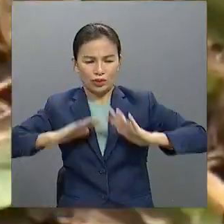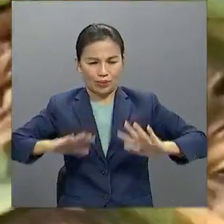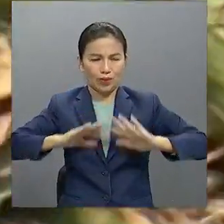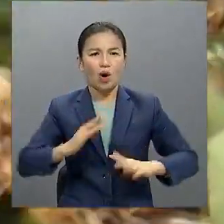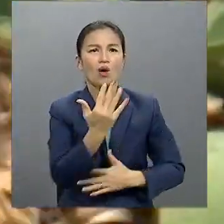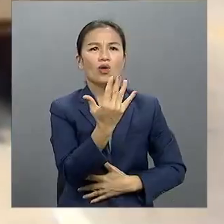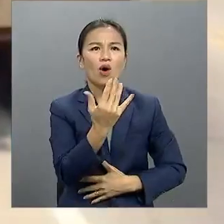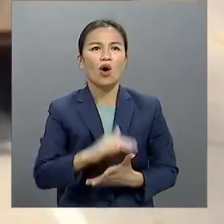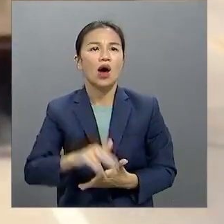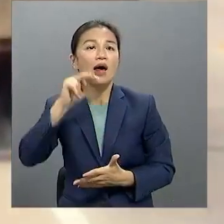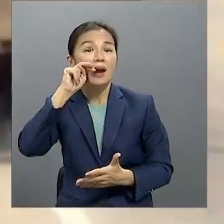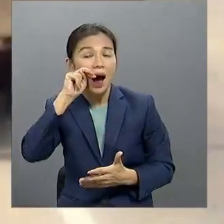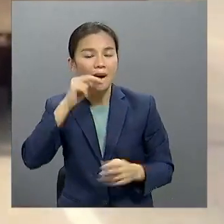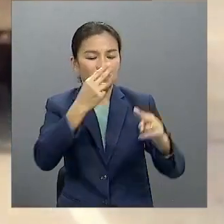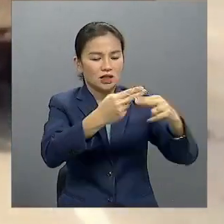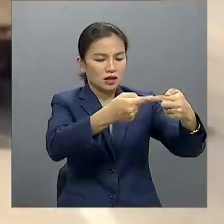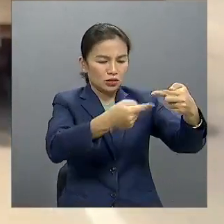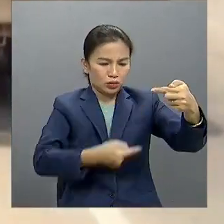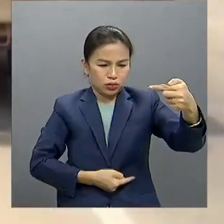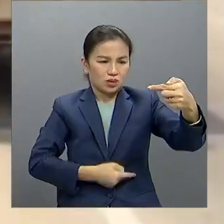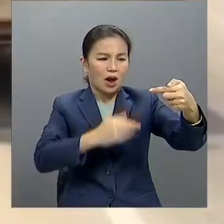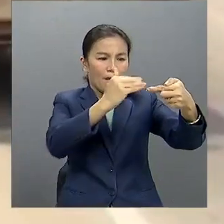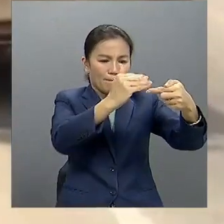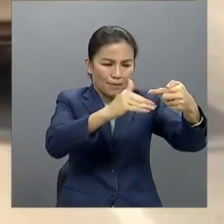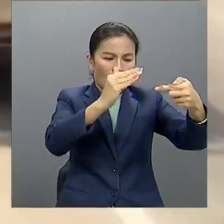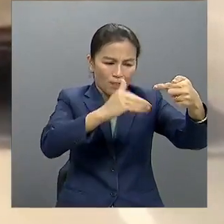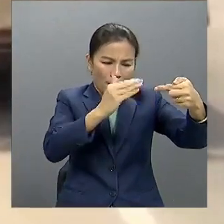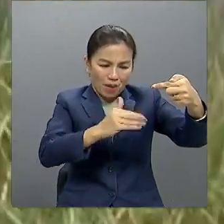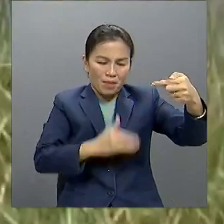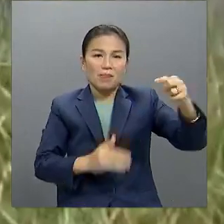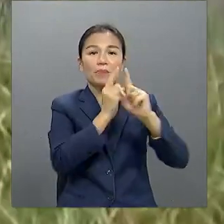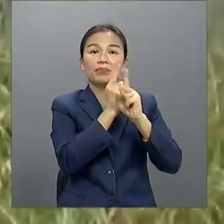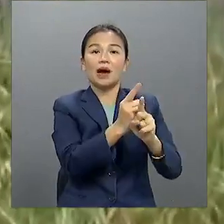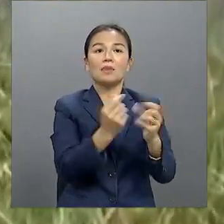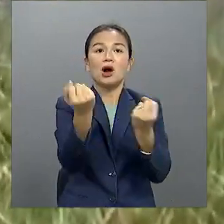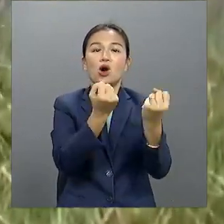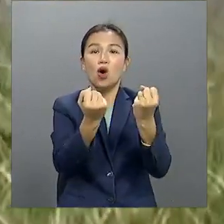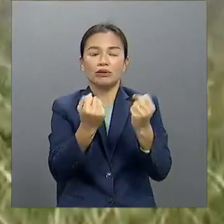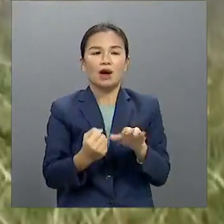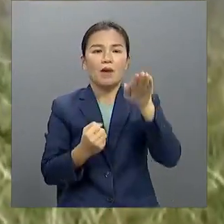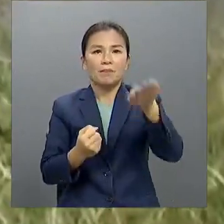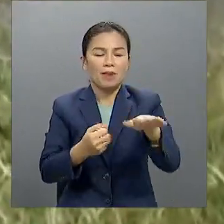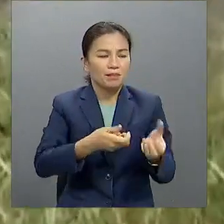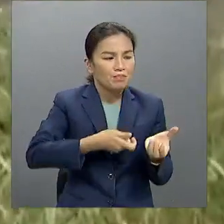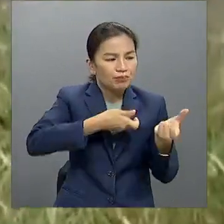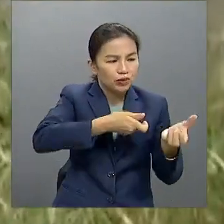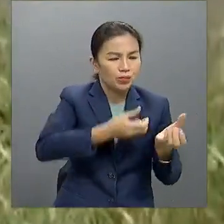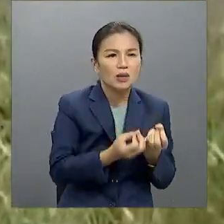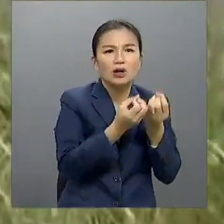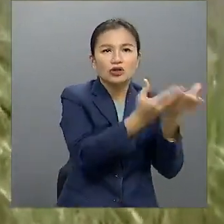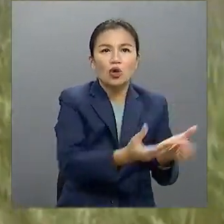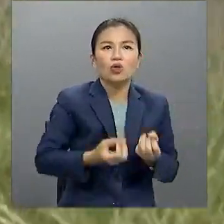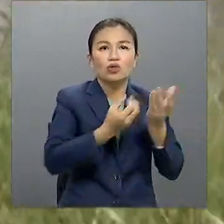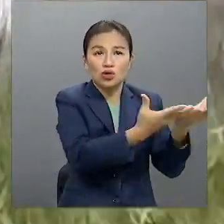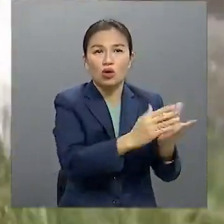ำไปตามคิวที่ลงชื่อกันไว้เนี่ยนะคะโดยรถบรรทุกน้ำเขาจะทยอยนำน้ำจืดไปส่งให้พี่น้องเกษตรกรอย่างต่อเนื่องไม่เว้นวันห